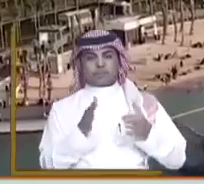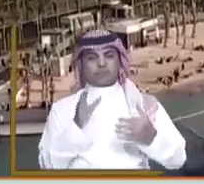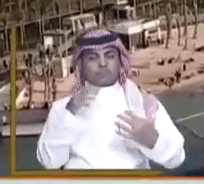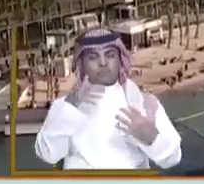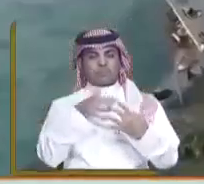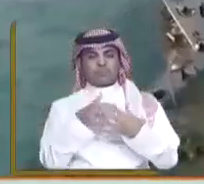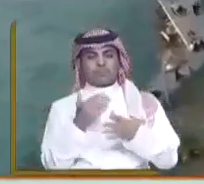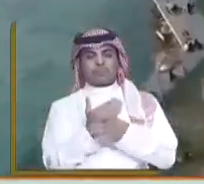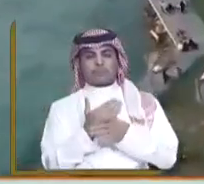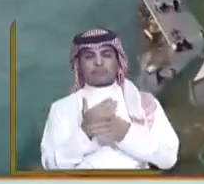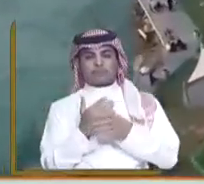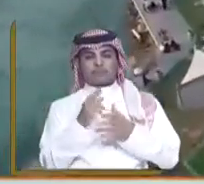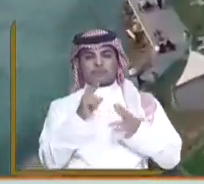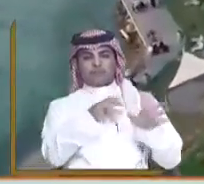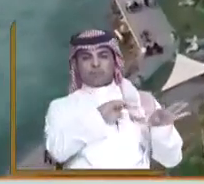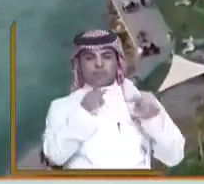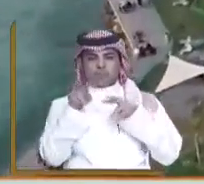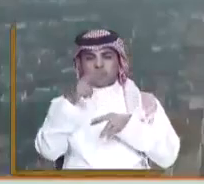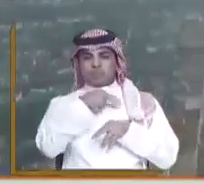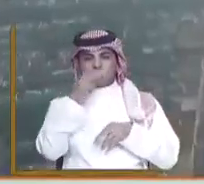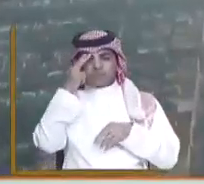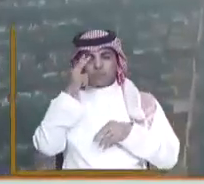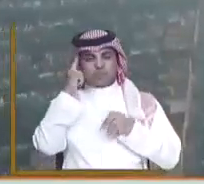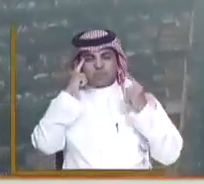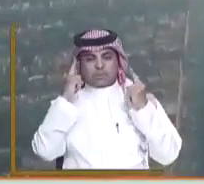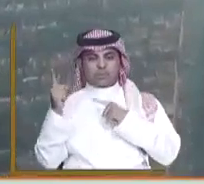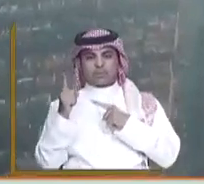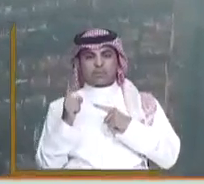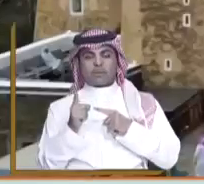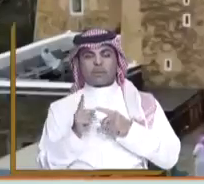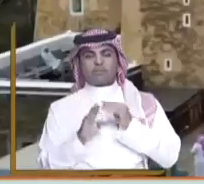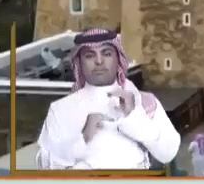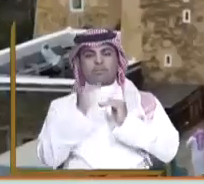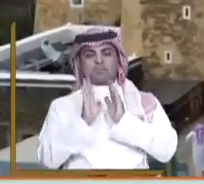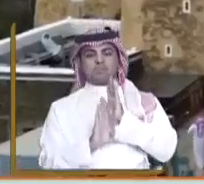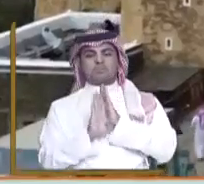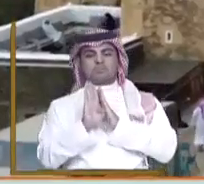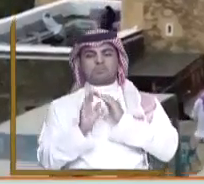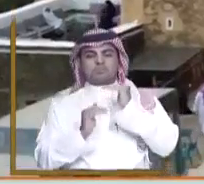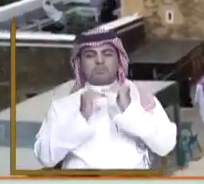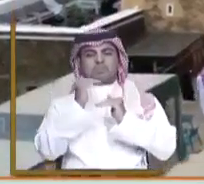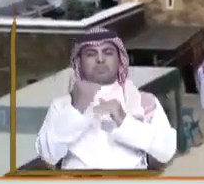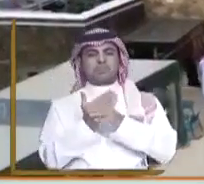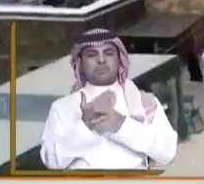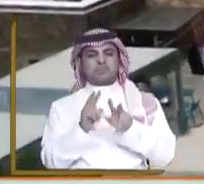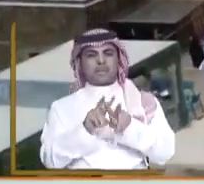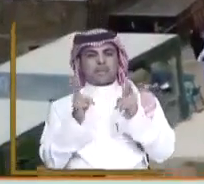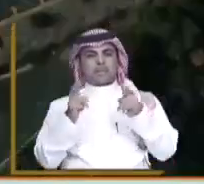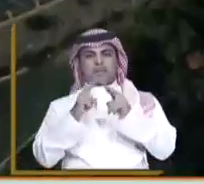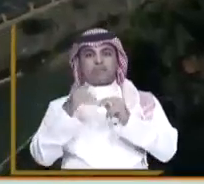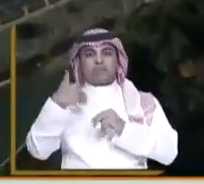في تعزيز صوره المملكه بوصفها دوله ذات ديناميكيه عاليه في مواكبه التغيرات